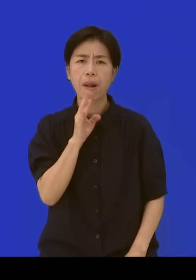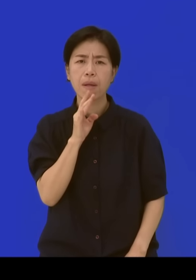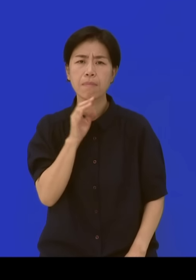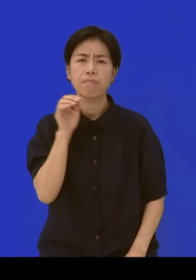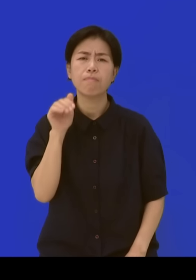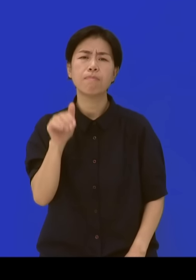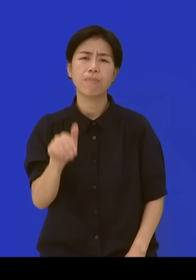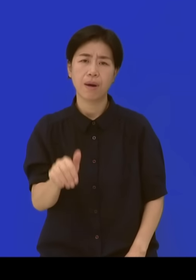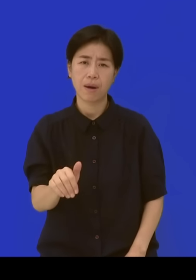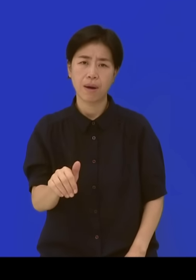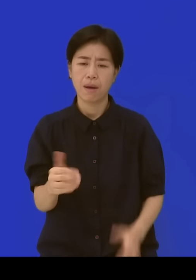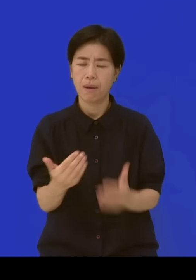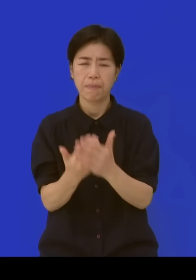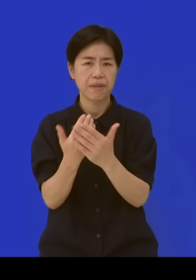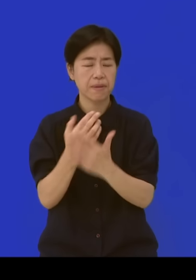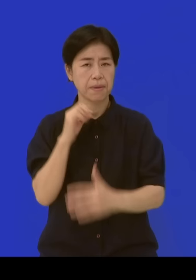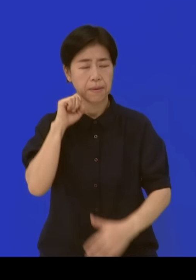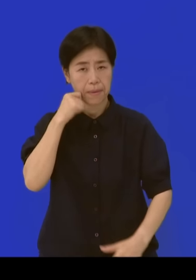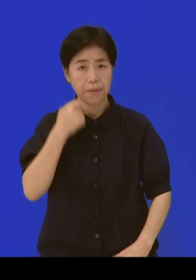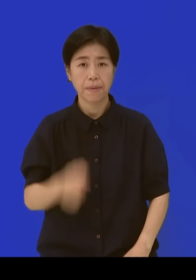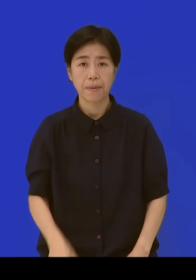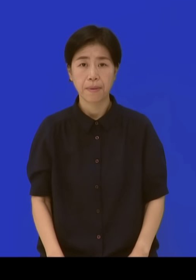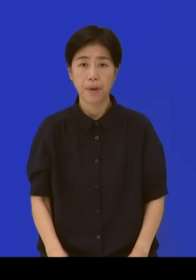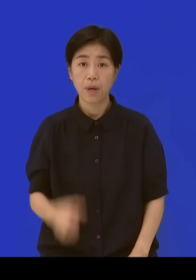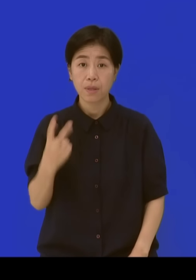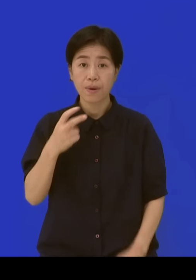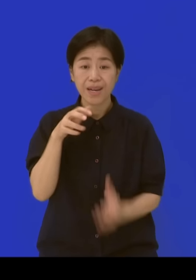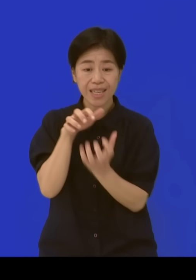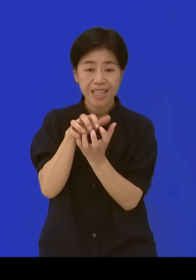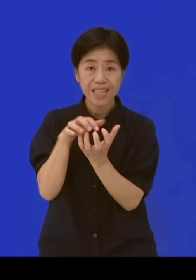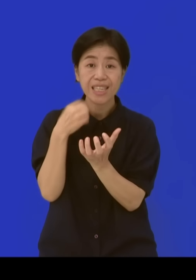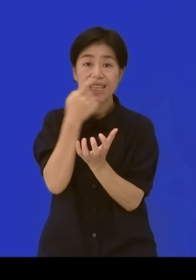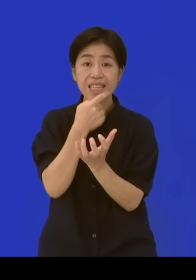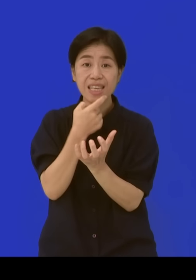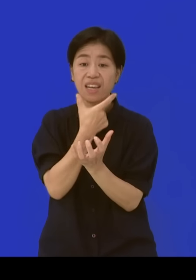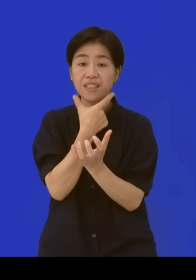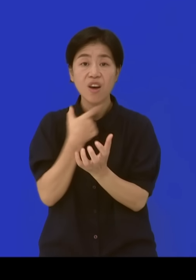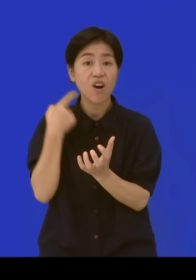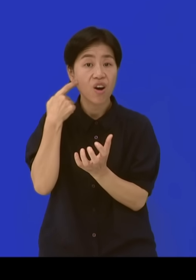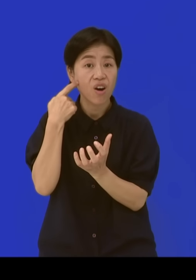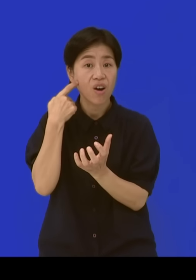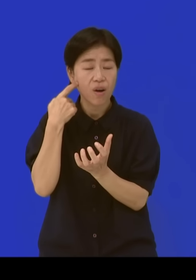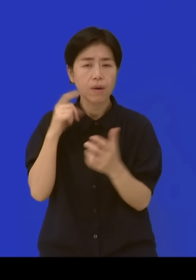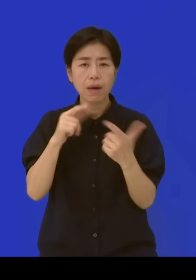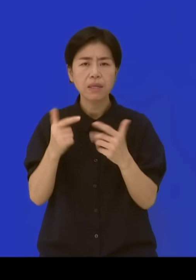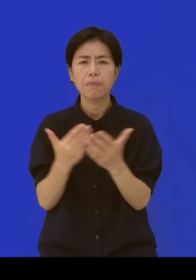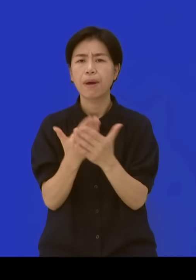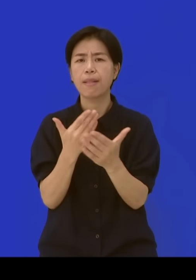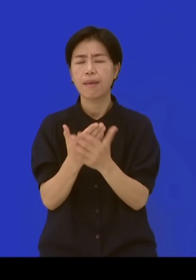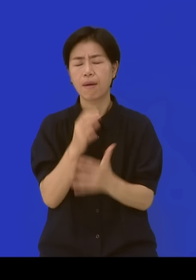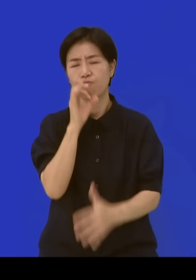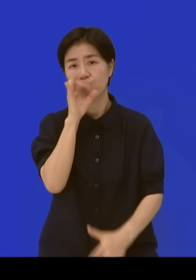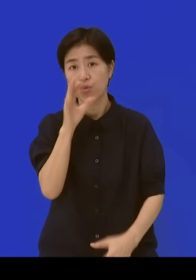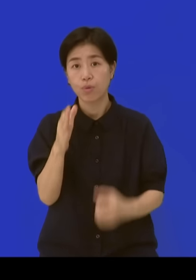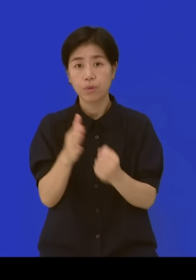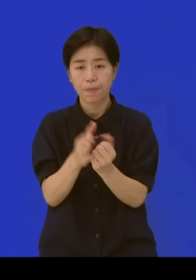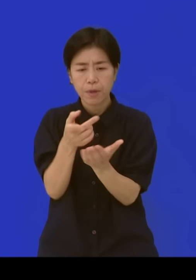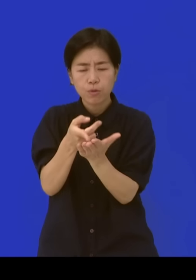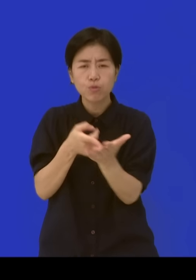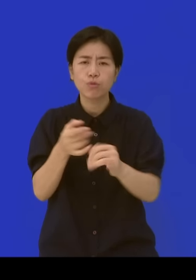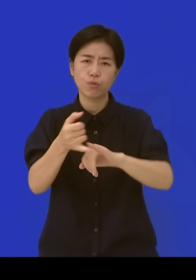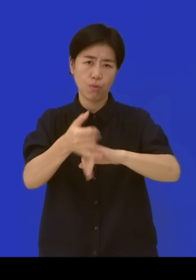발음이나 이 양악의 성장에 있어서 조금 문제가 생깁니다. 그래서 네. 수술하는 시기도